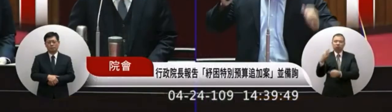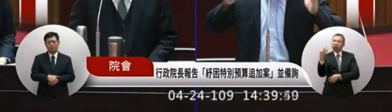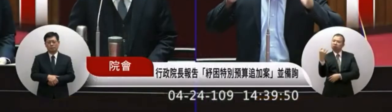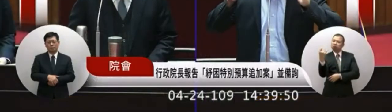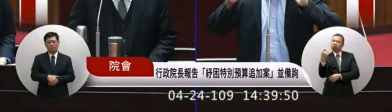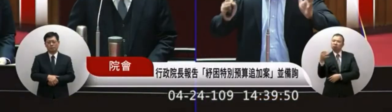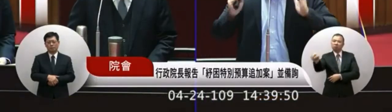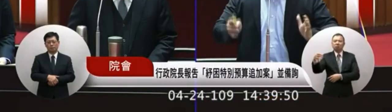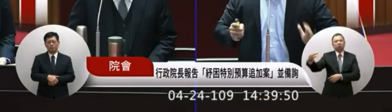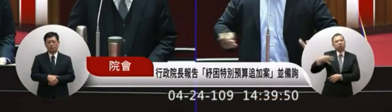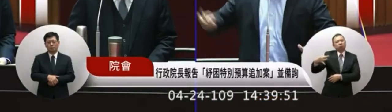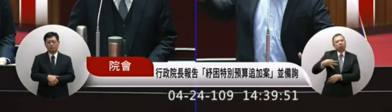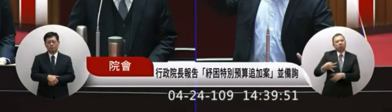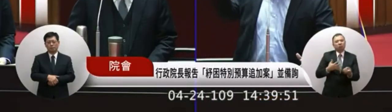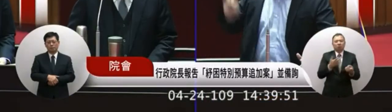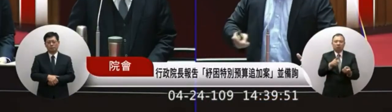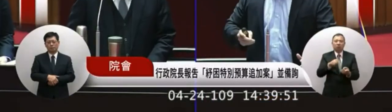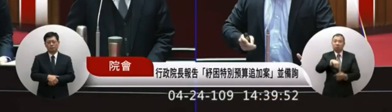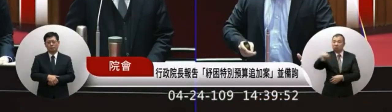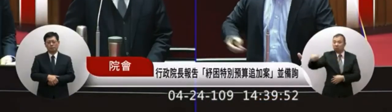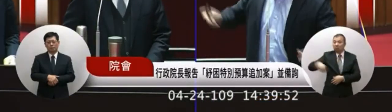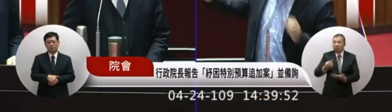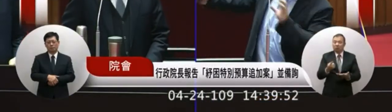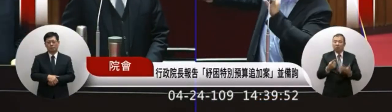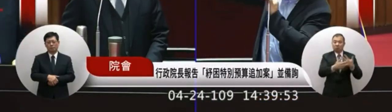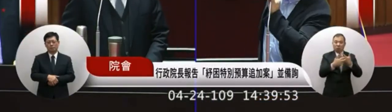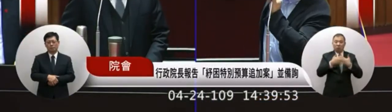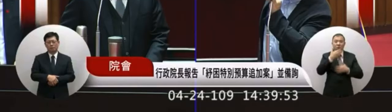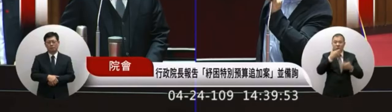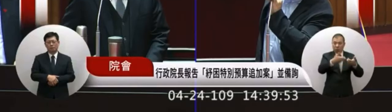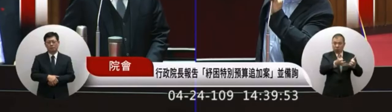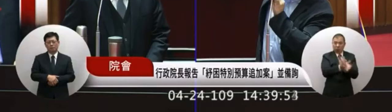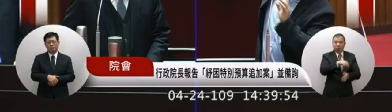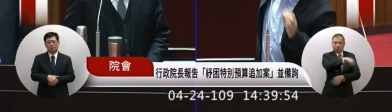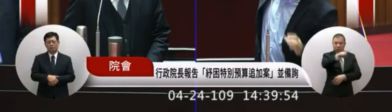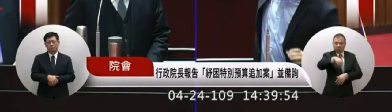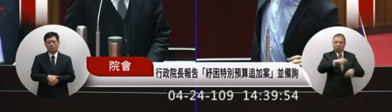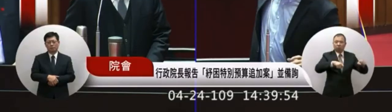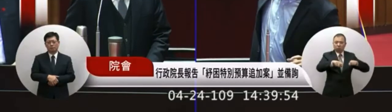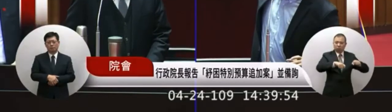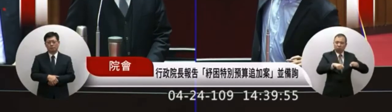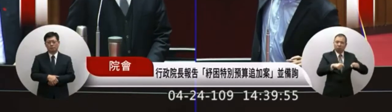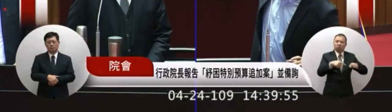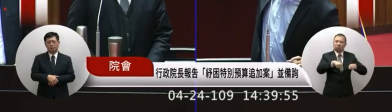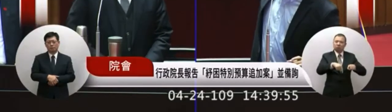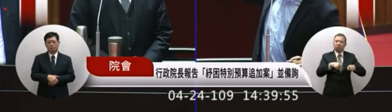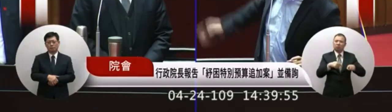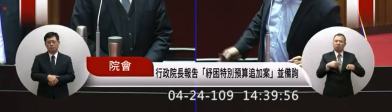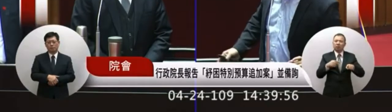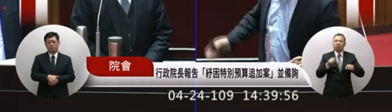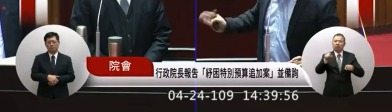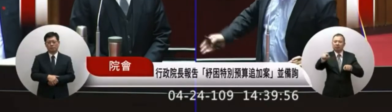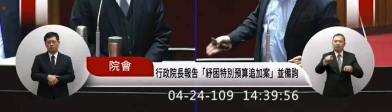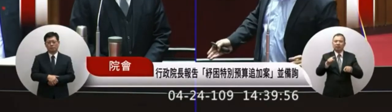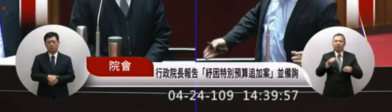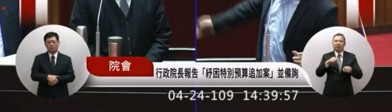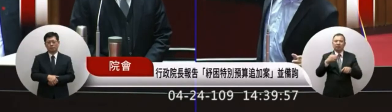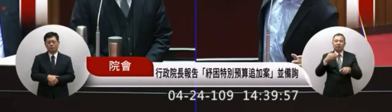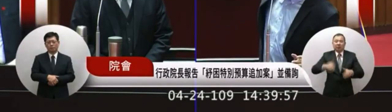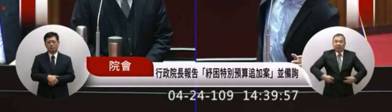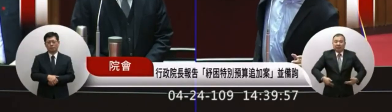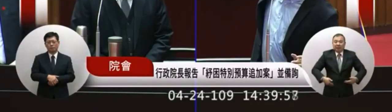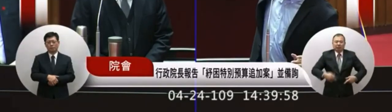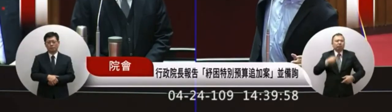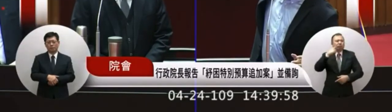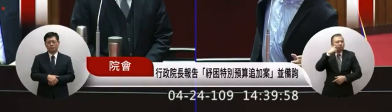好啊，这个卫福部有一个规划啦，好，伊规划就是讲，好，有一个这个急难救助金，但是你